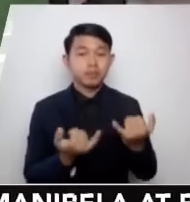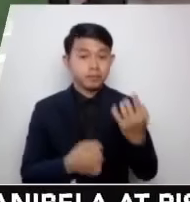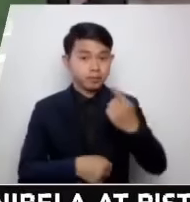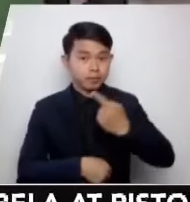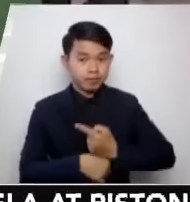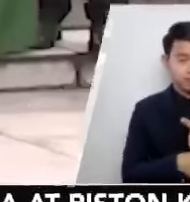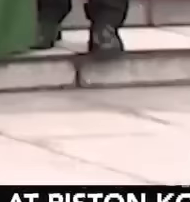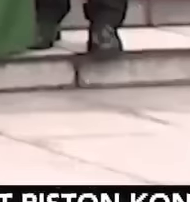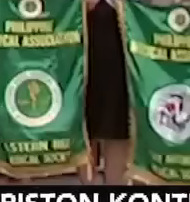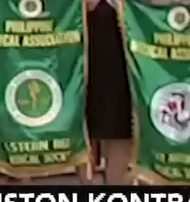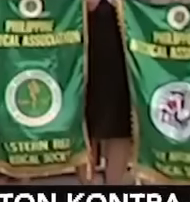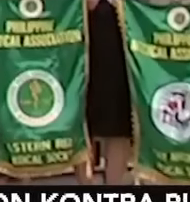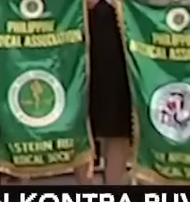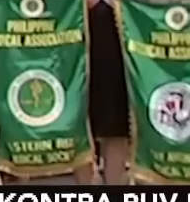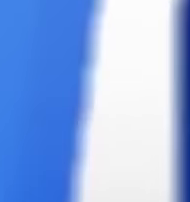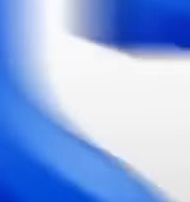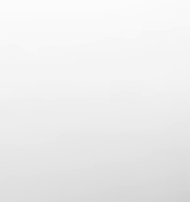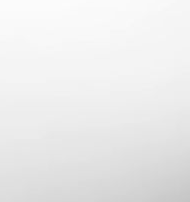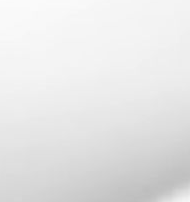27.